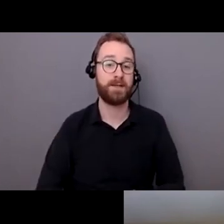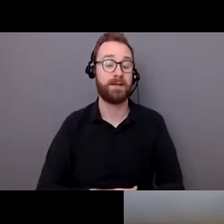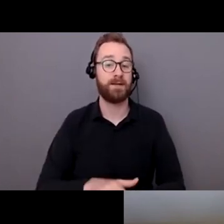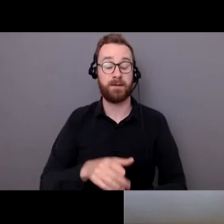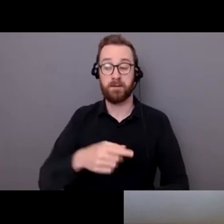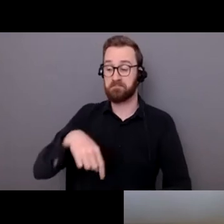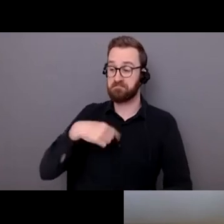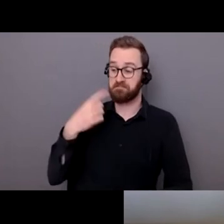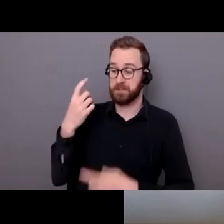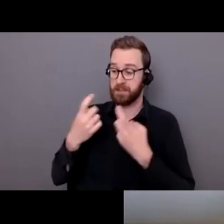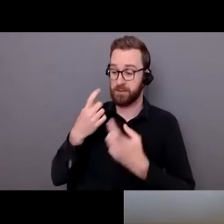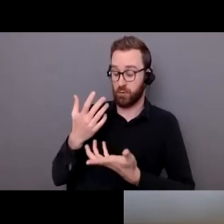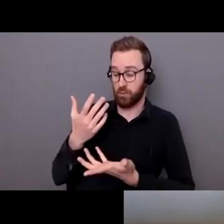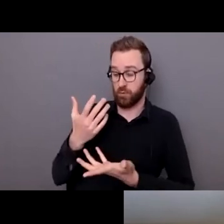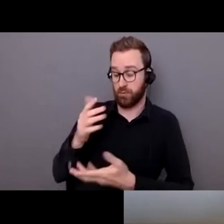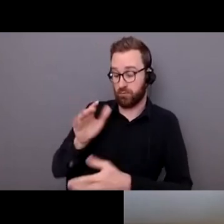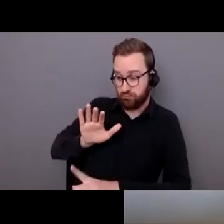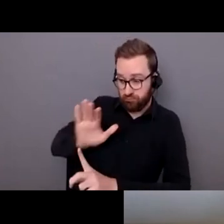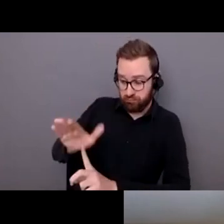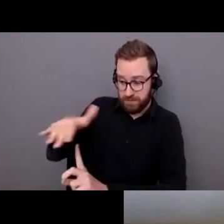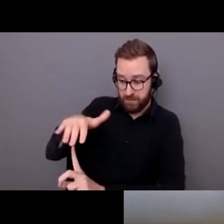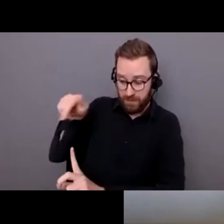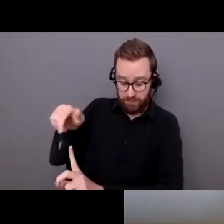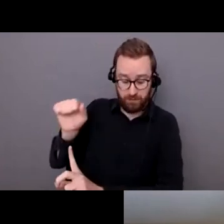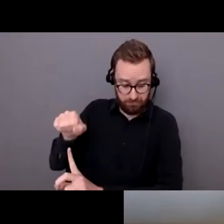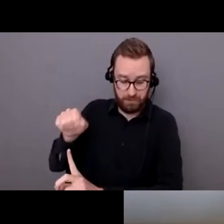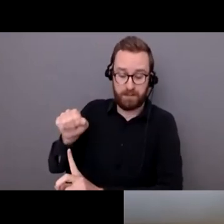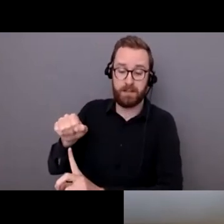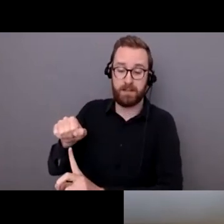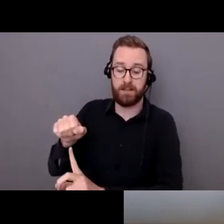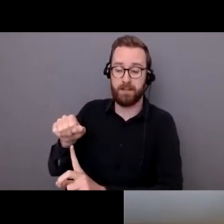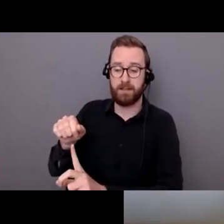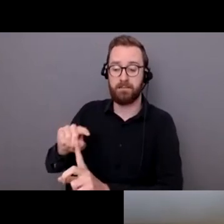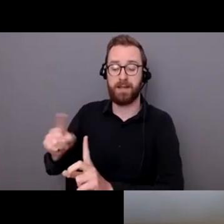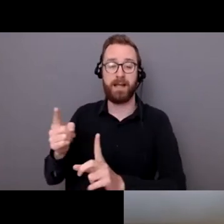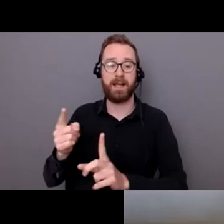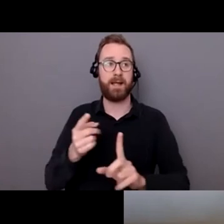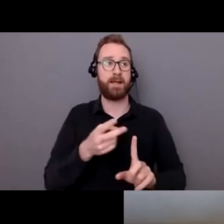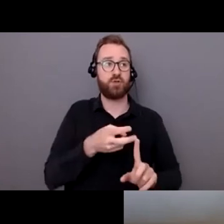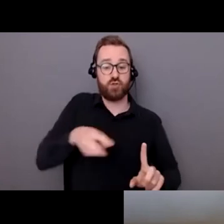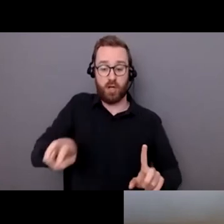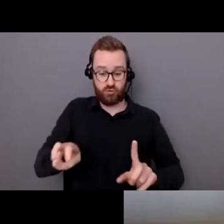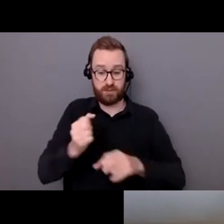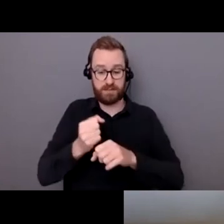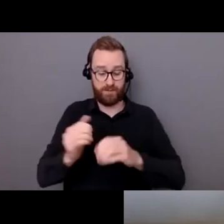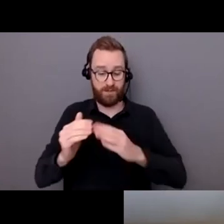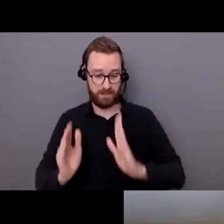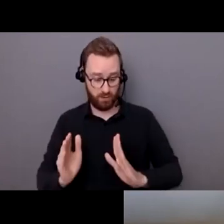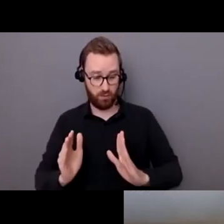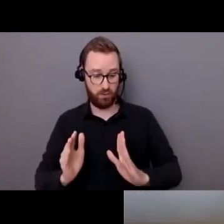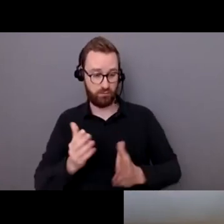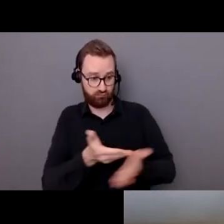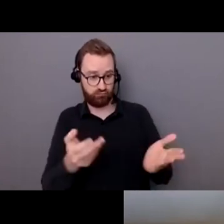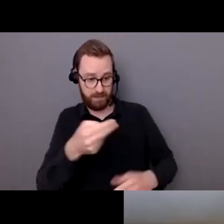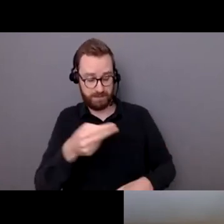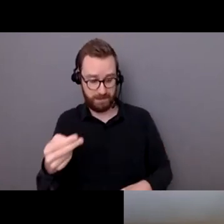aussi, même au-delà de ta situation, si le passage au télétravail pour des personnes en situation de handicap a